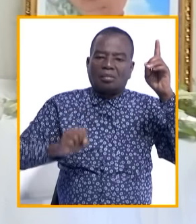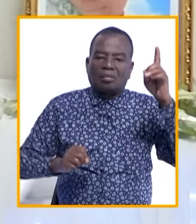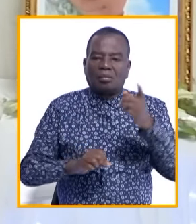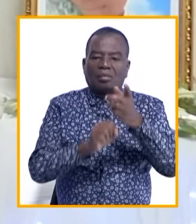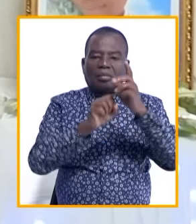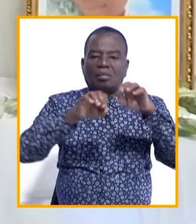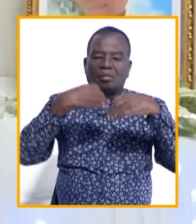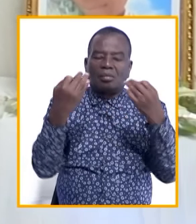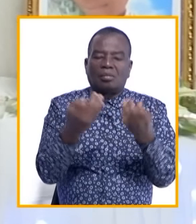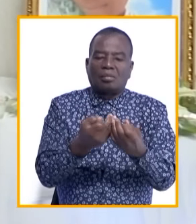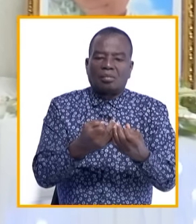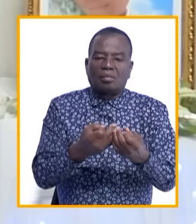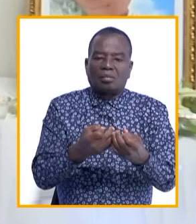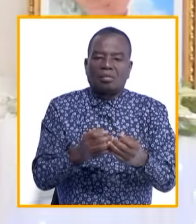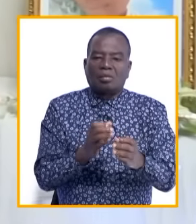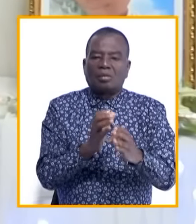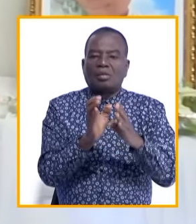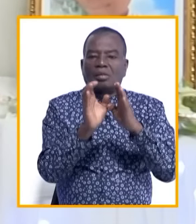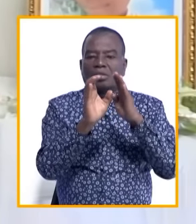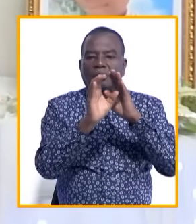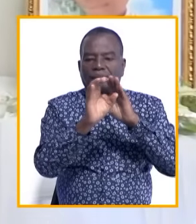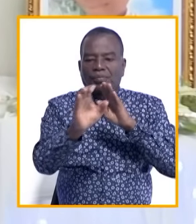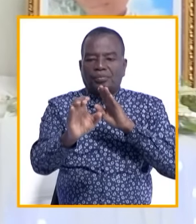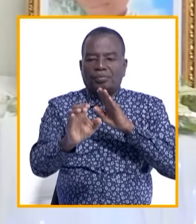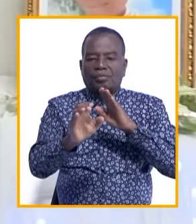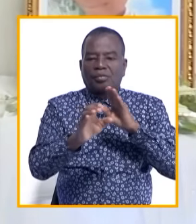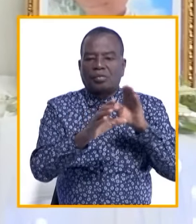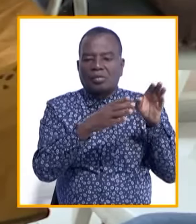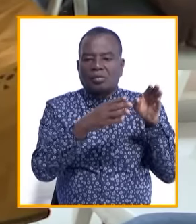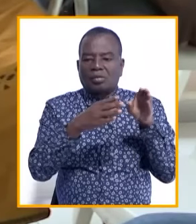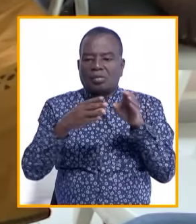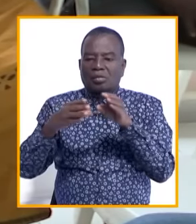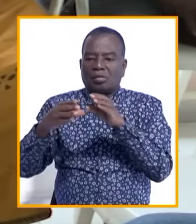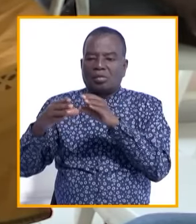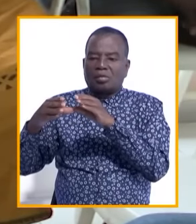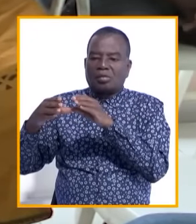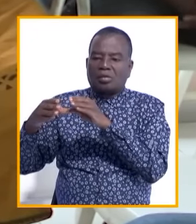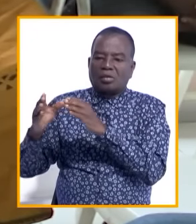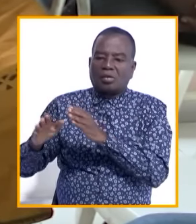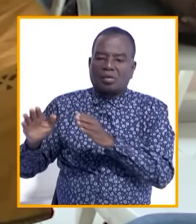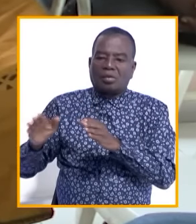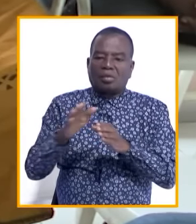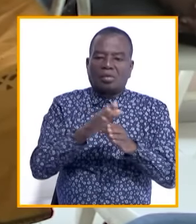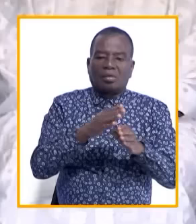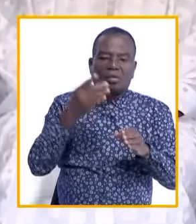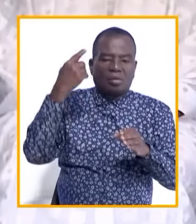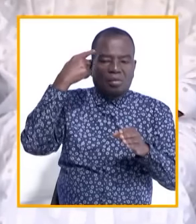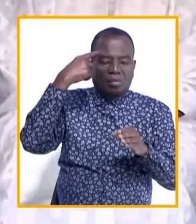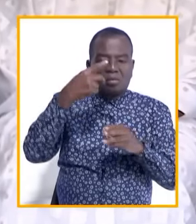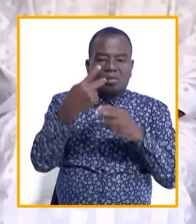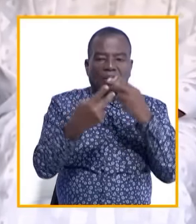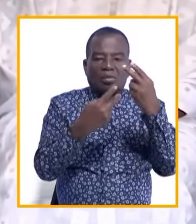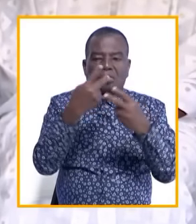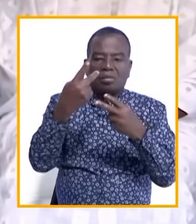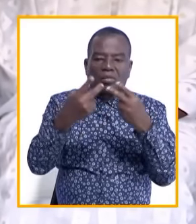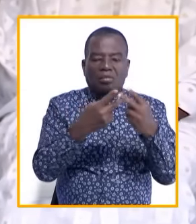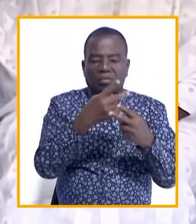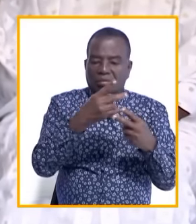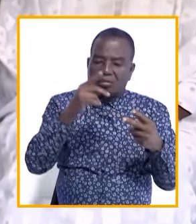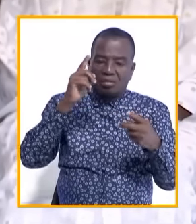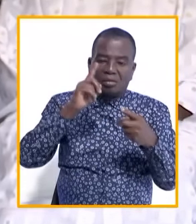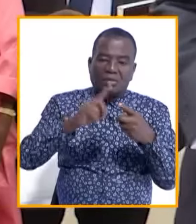Pour rappel, un bus transportant une trentaine d'enfants en compagnie de leurs encadreurs pour un séjour linguistique